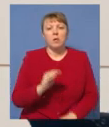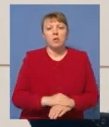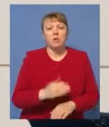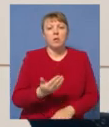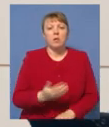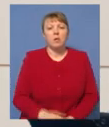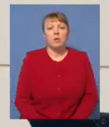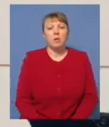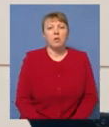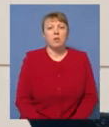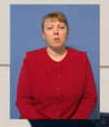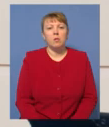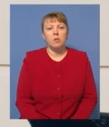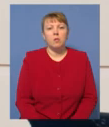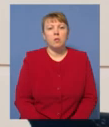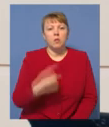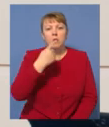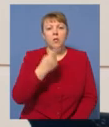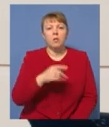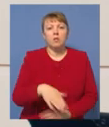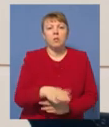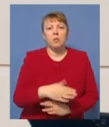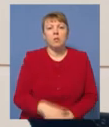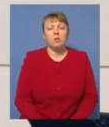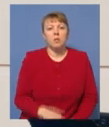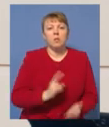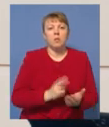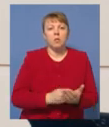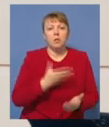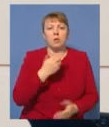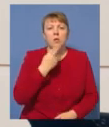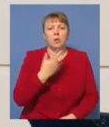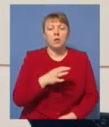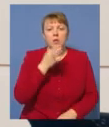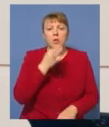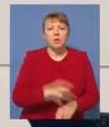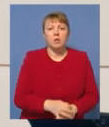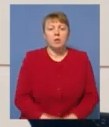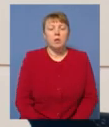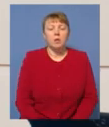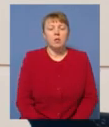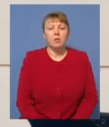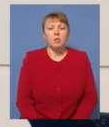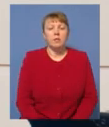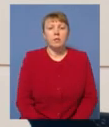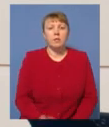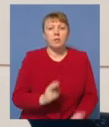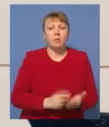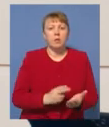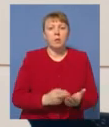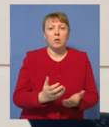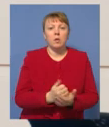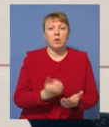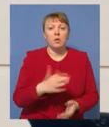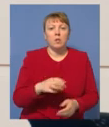что в отношении лица отсутствуют достаточные доказательства для его привлечения к уголовной ответственности. Либо эти доказательства собраны